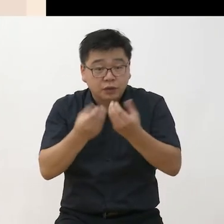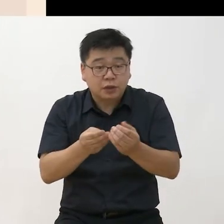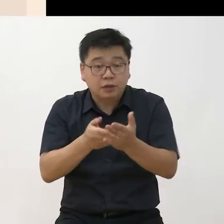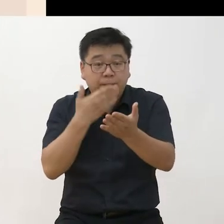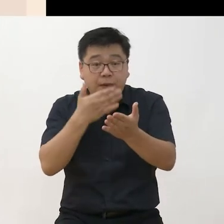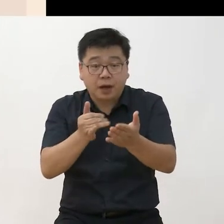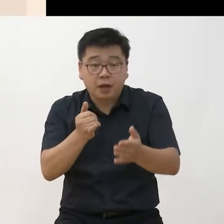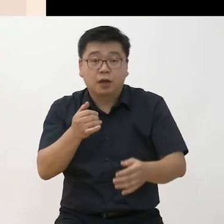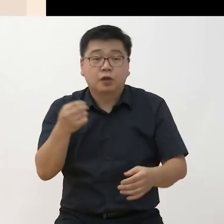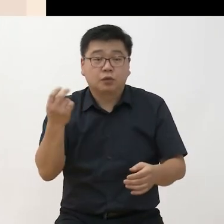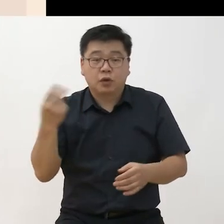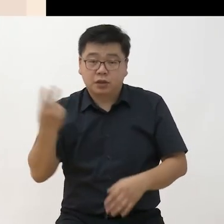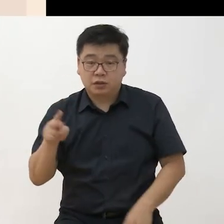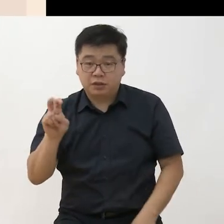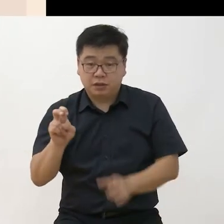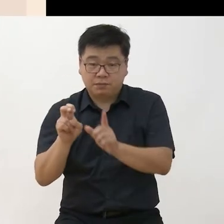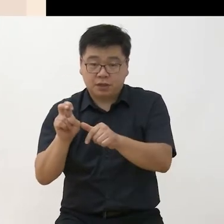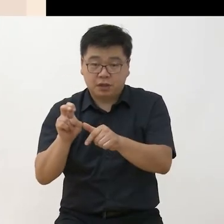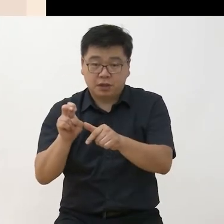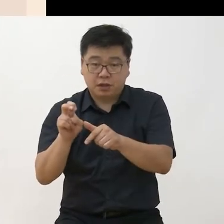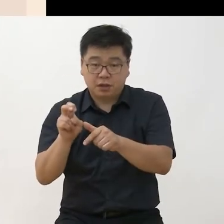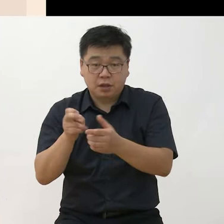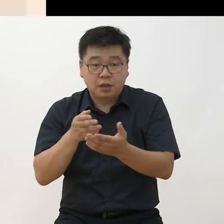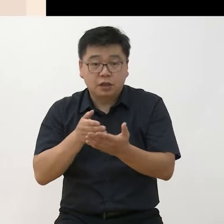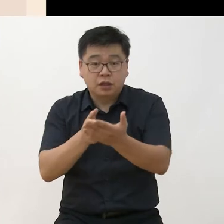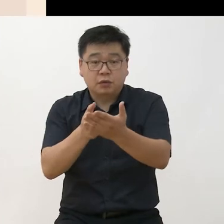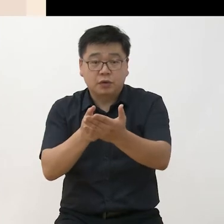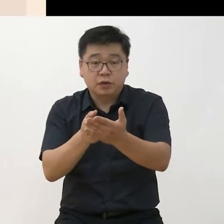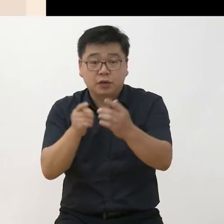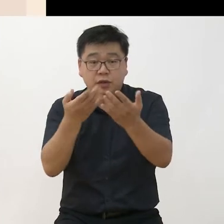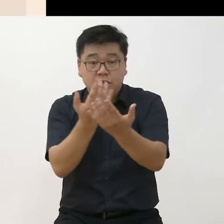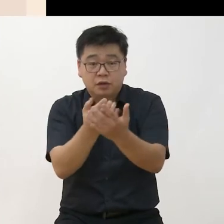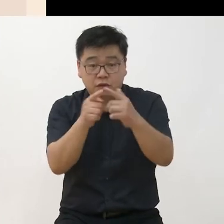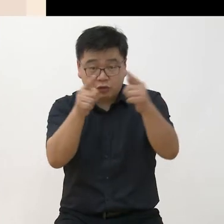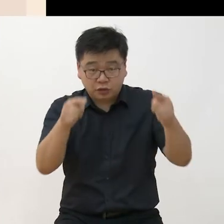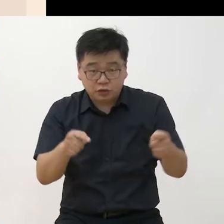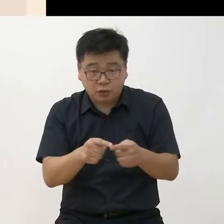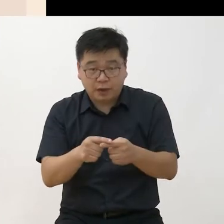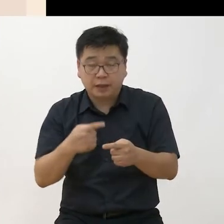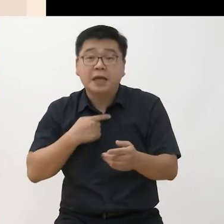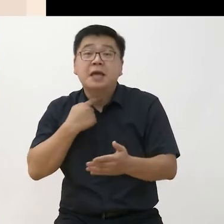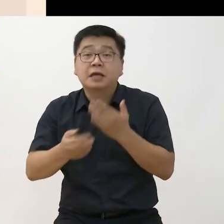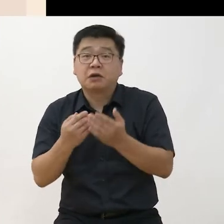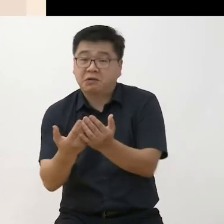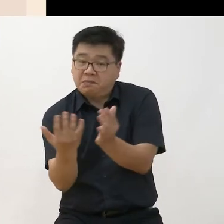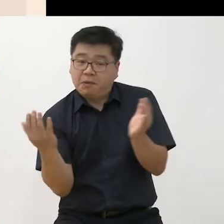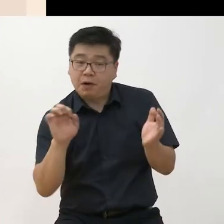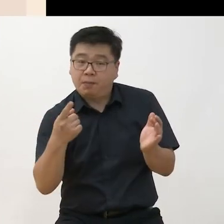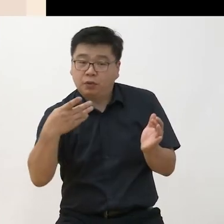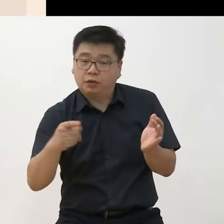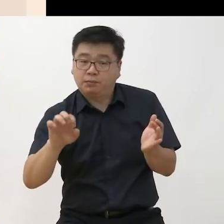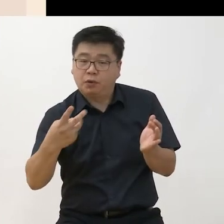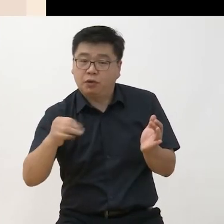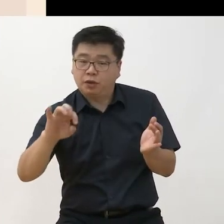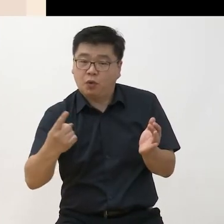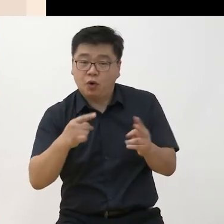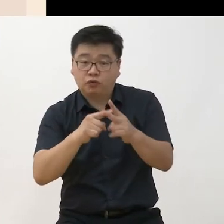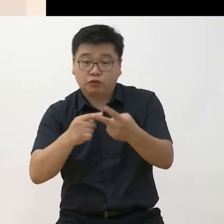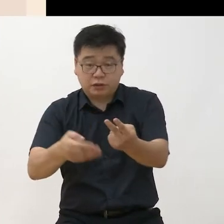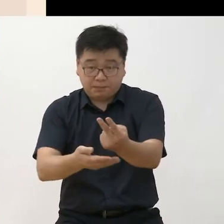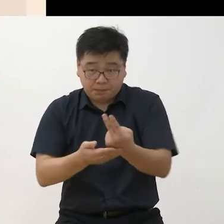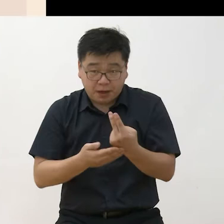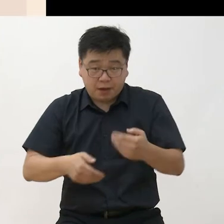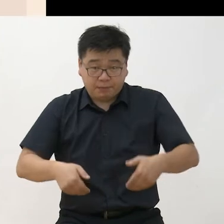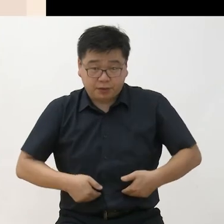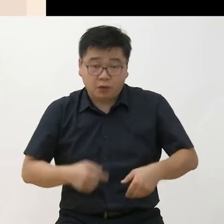그리고 2020년에는 이제 지원 신청서 그리고 포트폴리오 이렇게 두 가지 필수 제출 서류였는데 지원